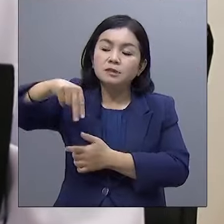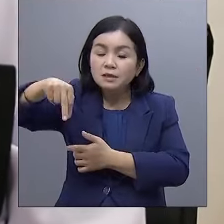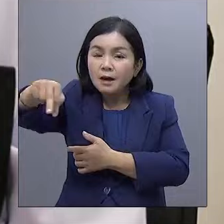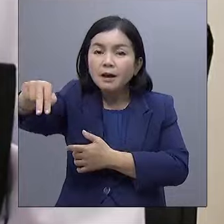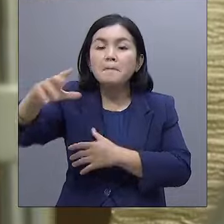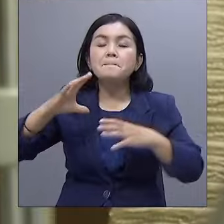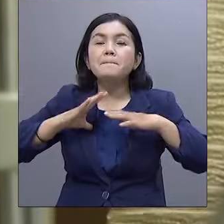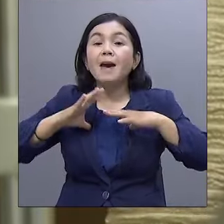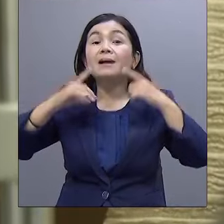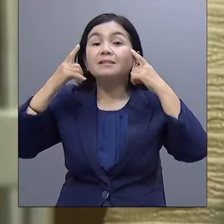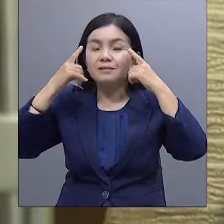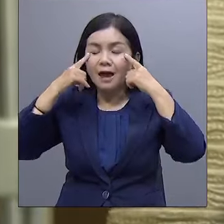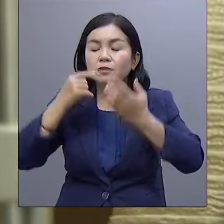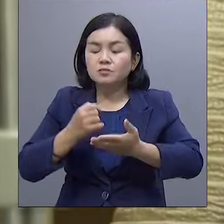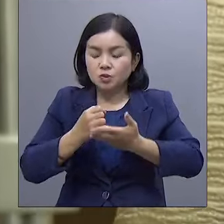ช่วยได้แล้วครับ